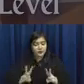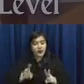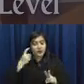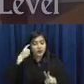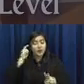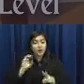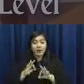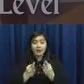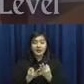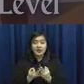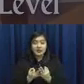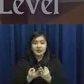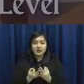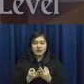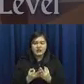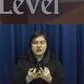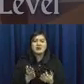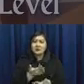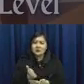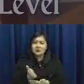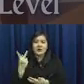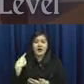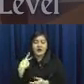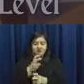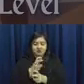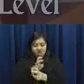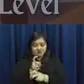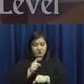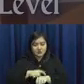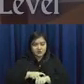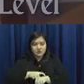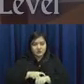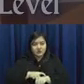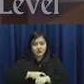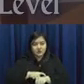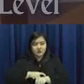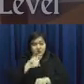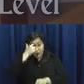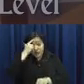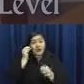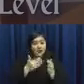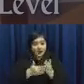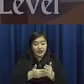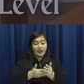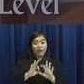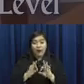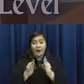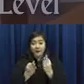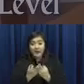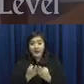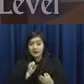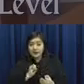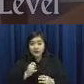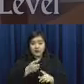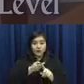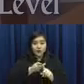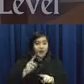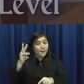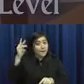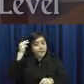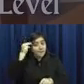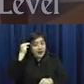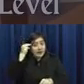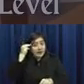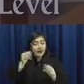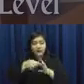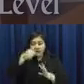tayong ipagpatuloy ang anumang sinimula ng Diyos sa kadahilanan na kaisipan niya ng Diyos eh. Amen. Ang kaisipan natin bilang tao, lalo